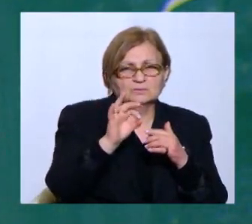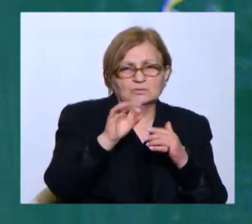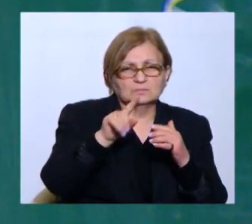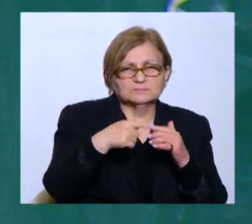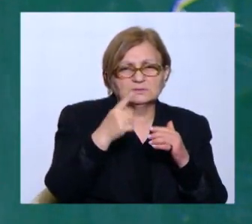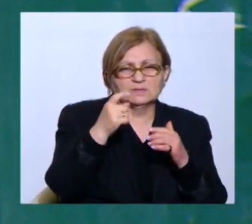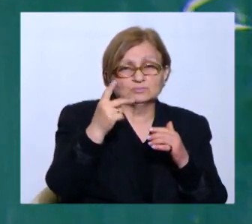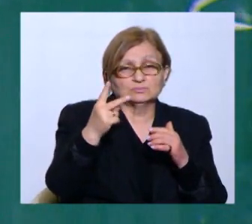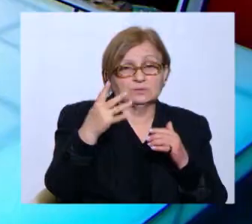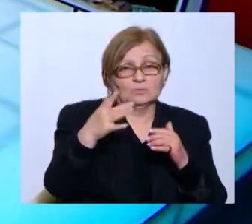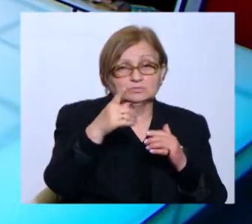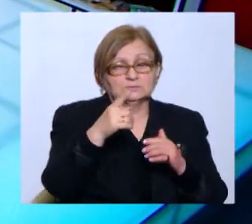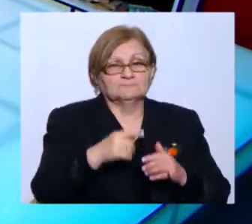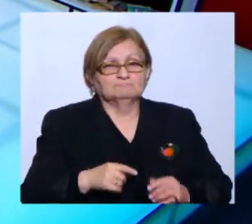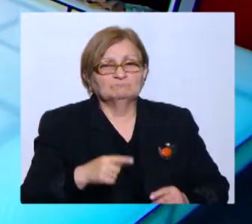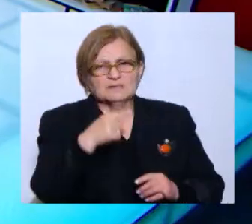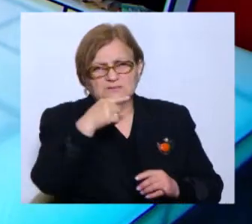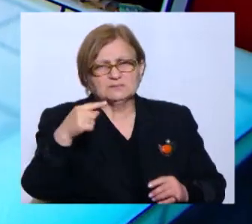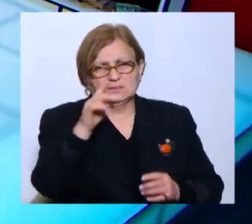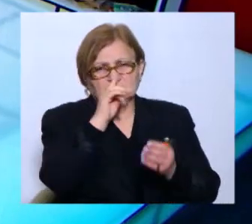0.125. მაინც დავტოვოთ წილადები წილადებად.